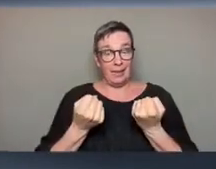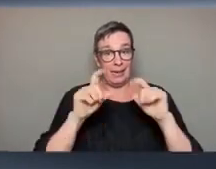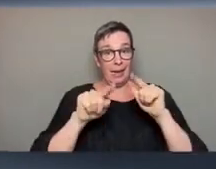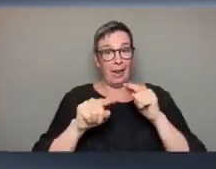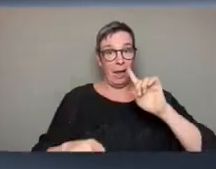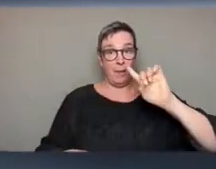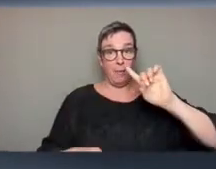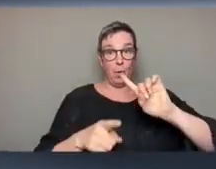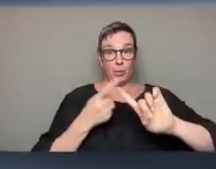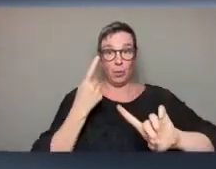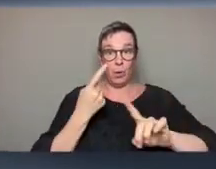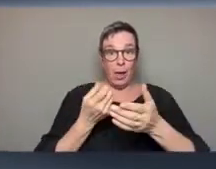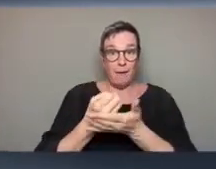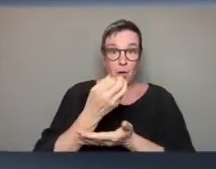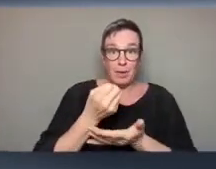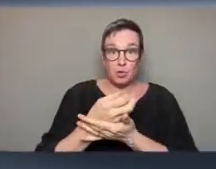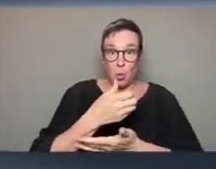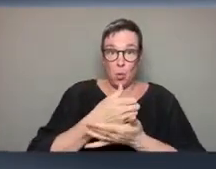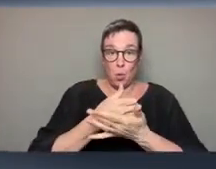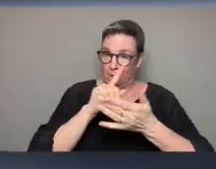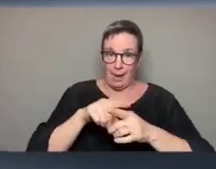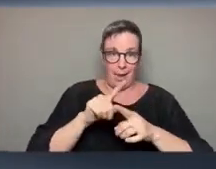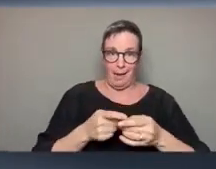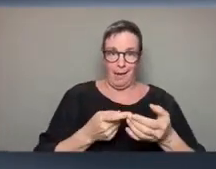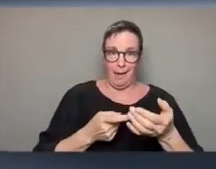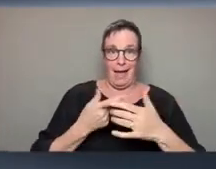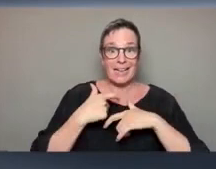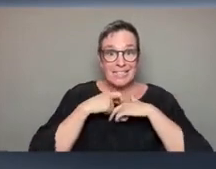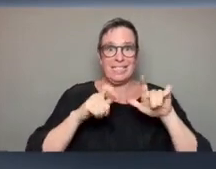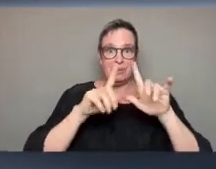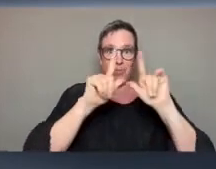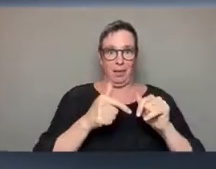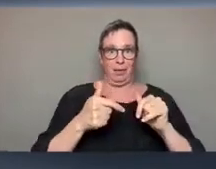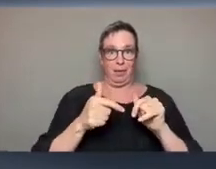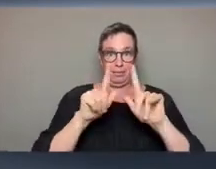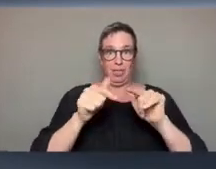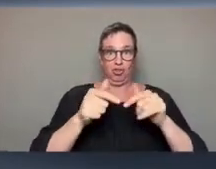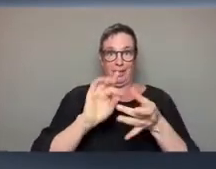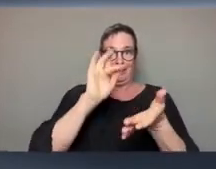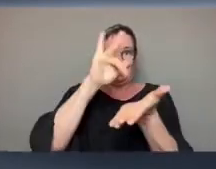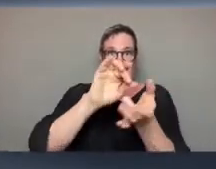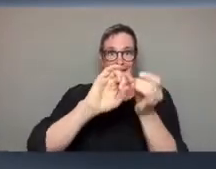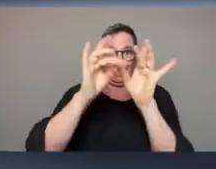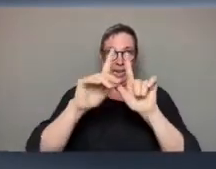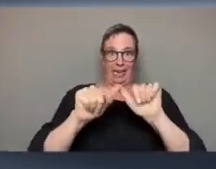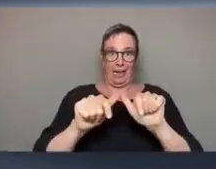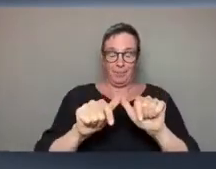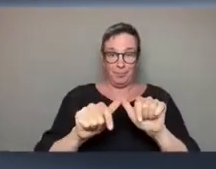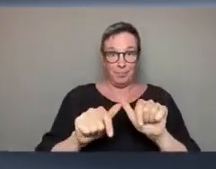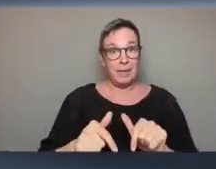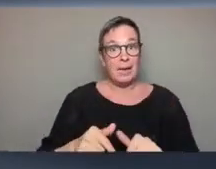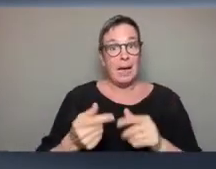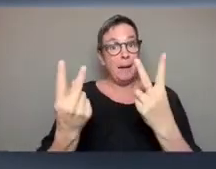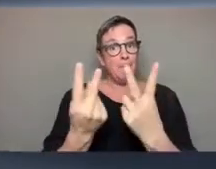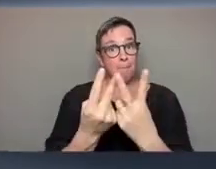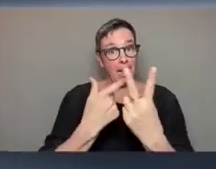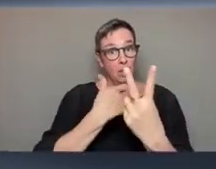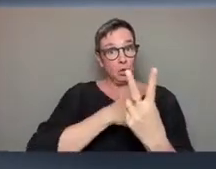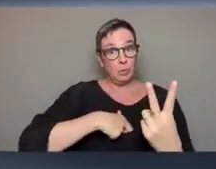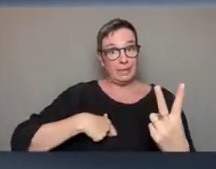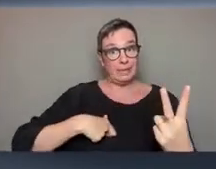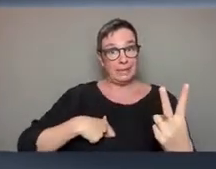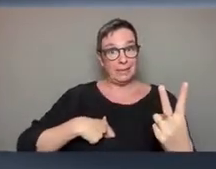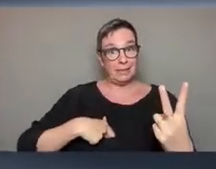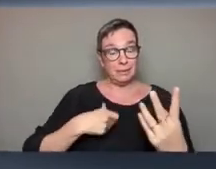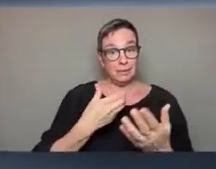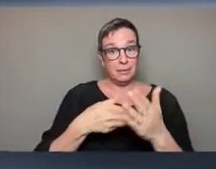que l'information elle-même soit accessible. Pour ce faire, les sites internet du réseau des parcs suisses, mais pas que, ceux